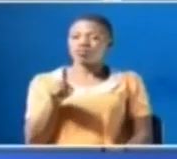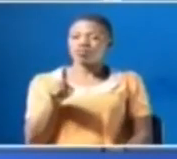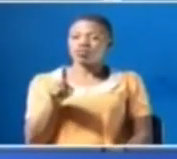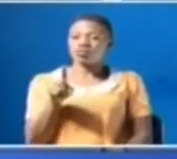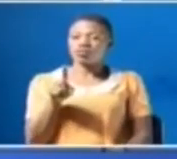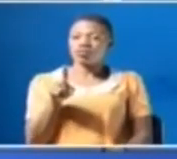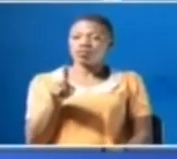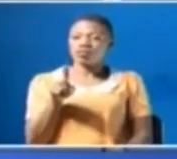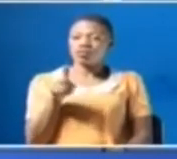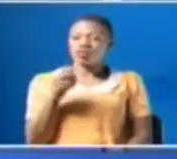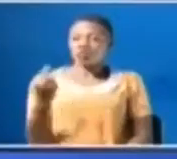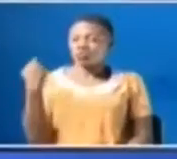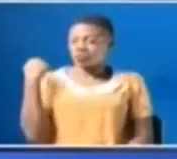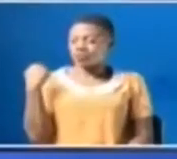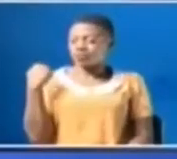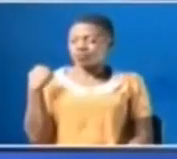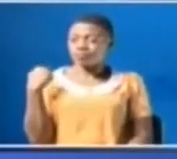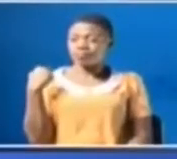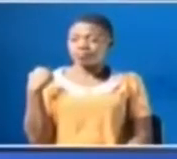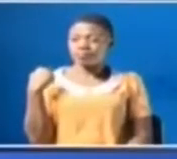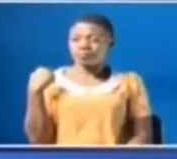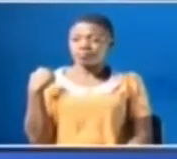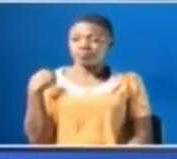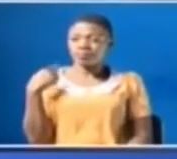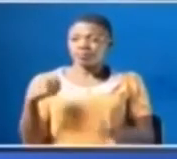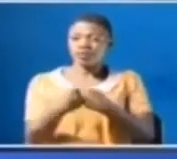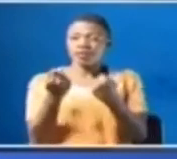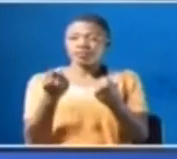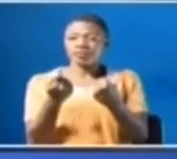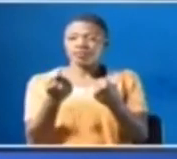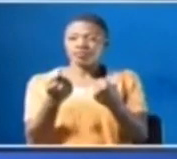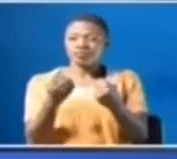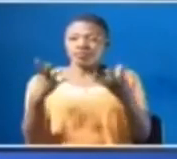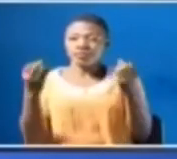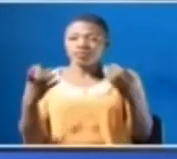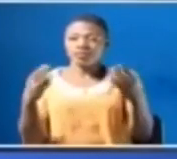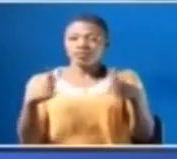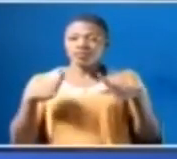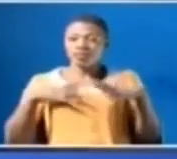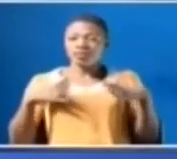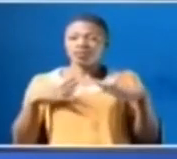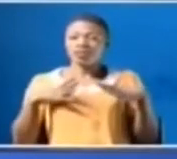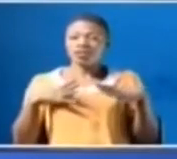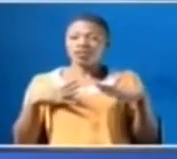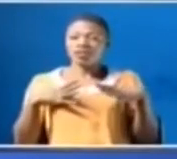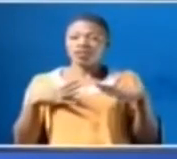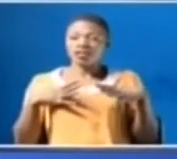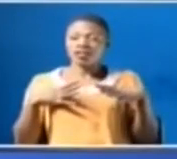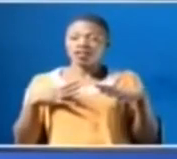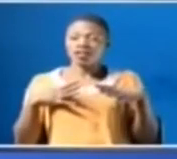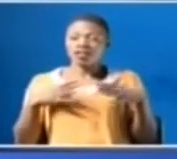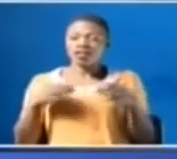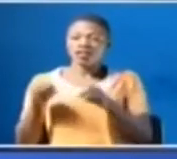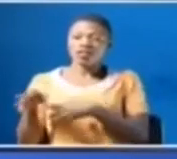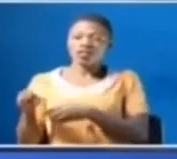na hapa Eka, uliona wale watu watu wengi wamejitokeza nafasi tano za